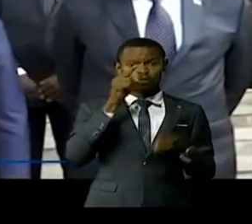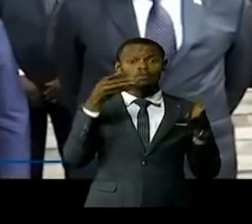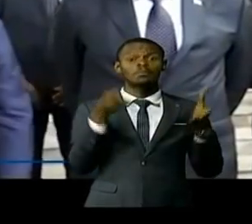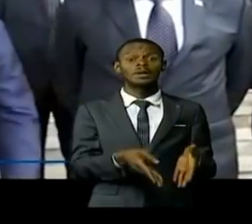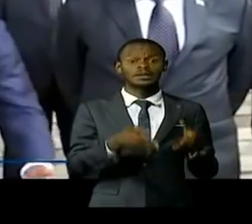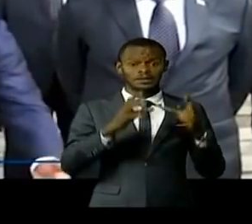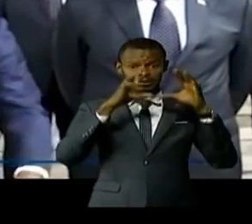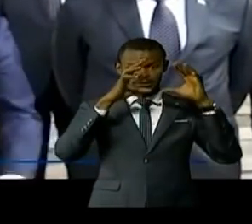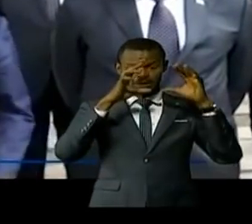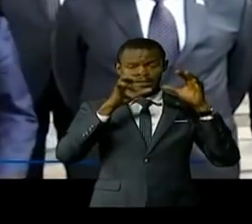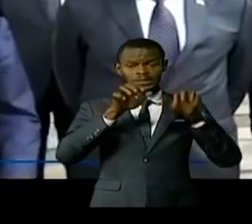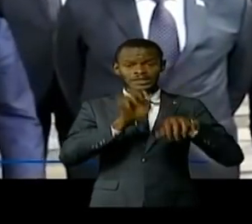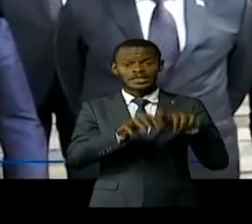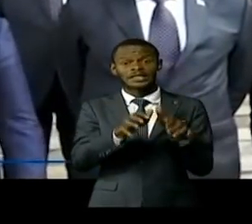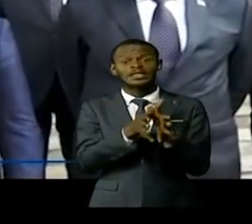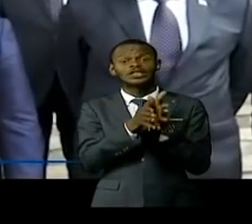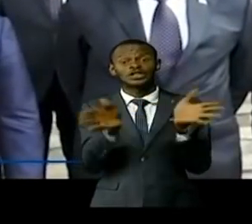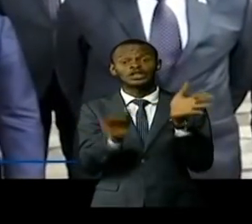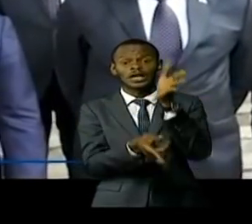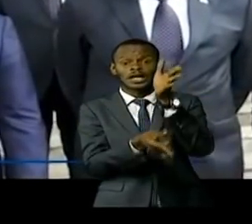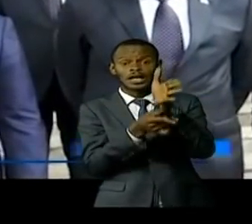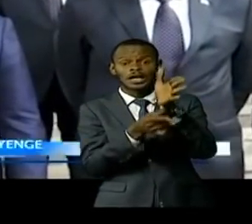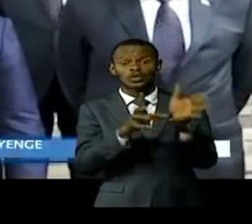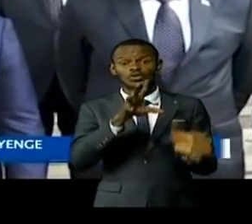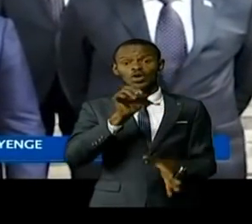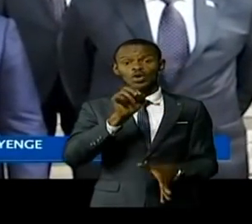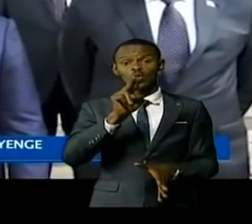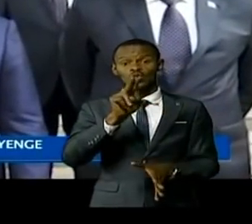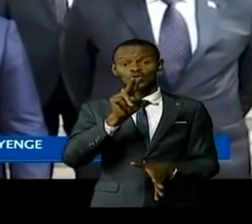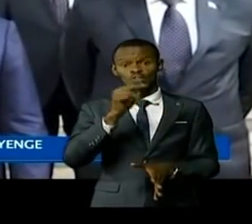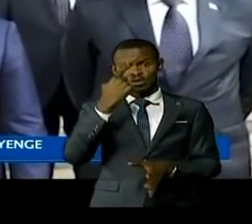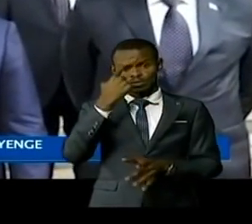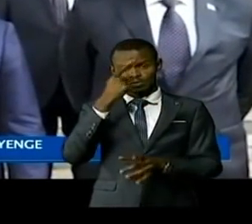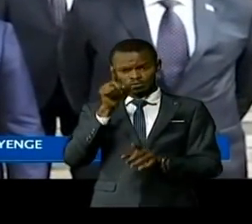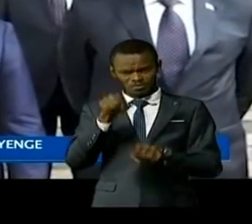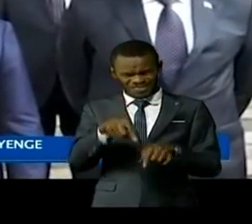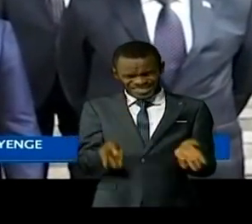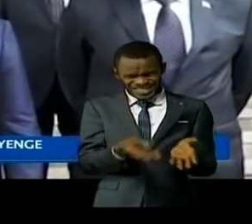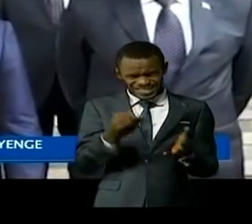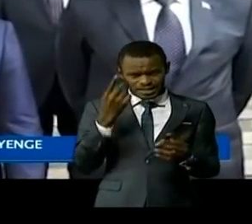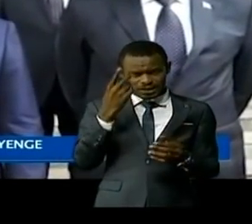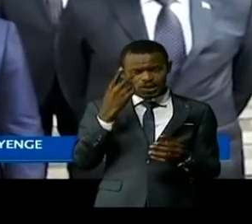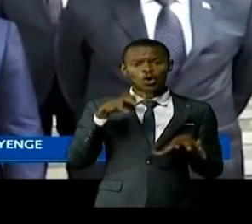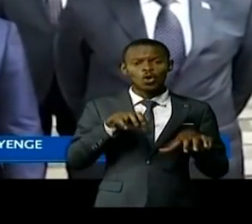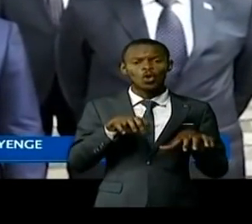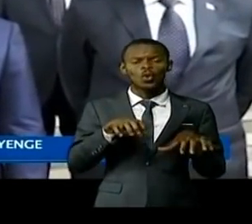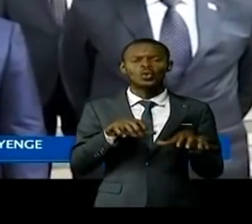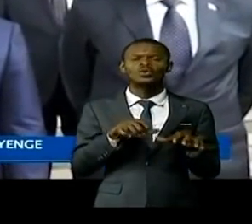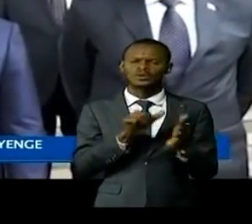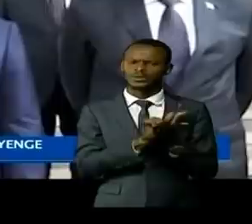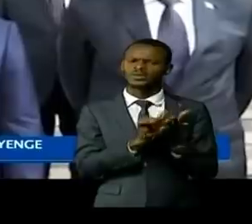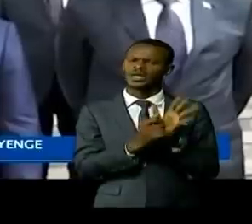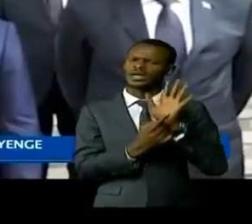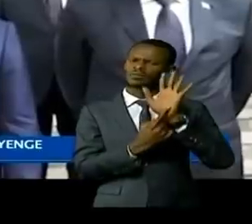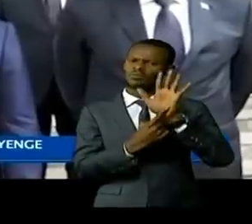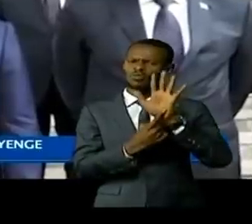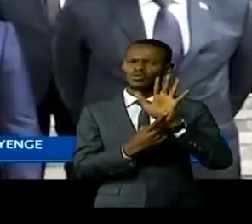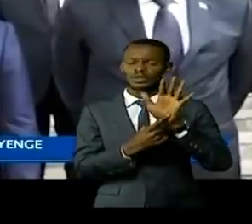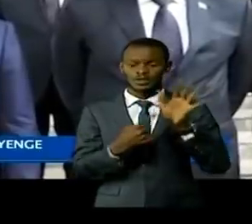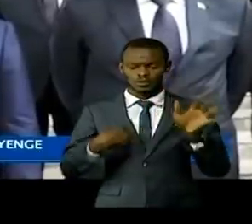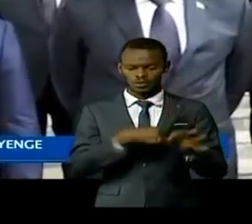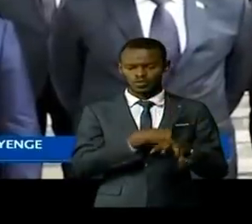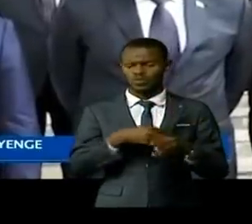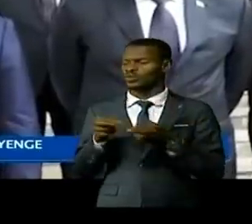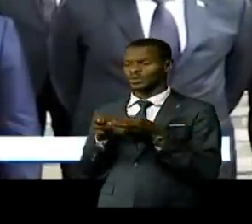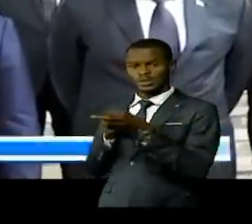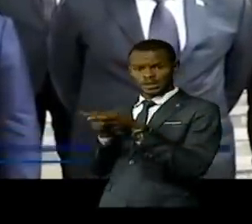Cela marque non seulement l'engagement vis-à-vis des relations que nous avons, nous, République